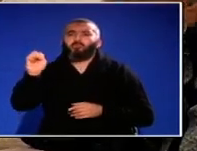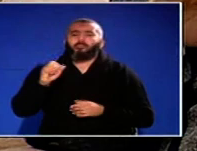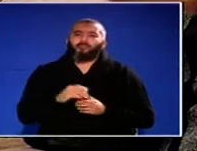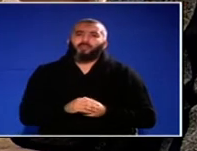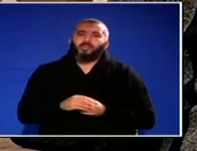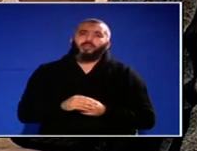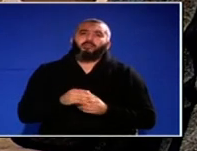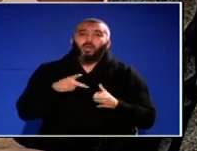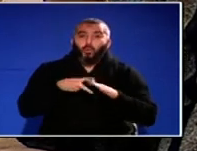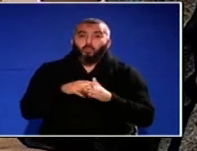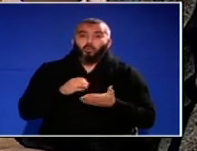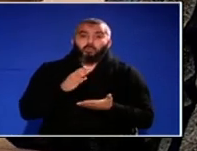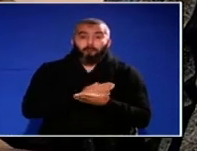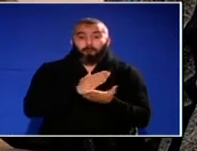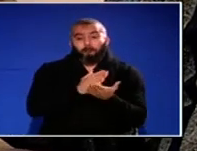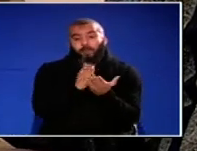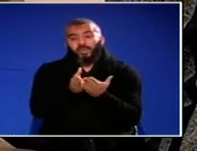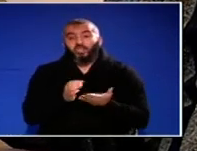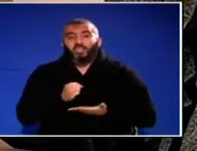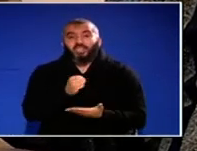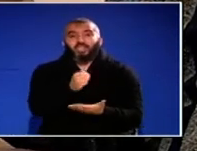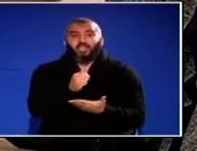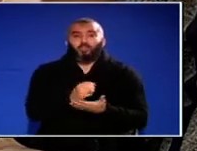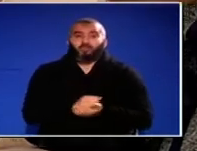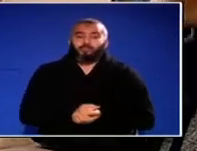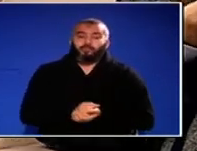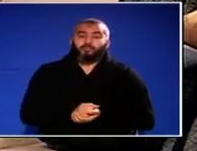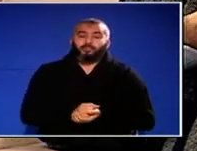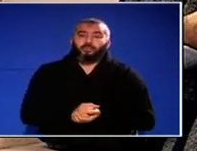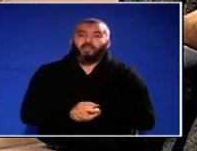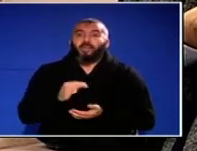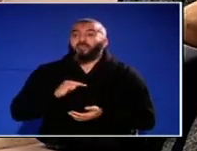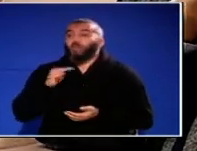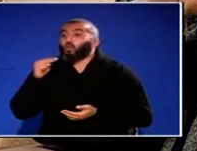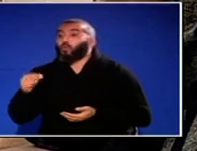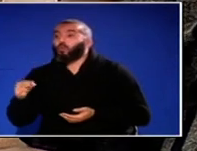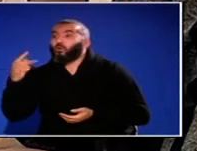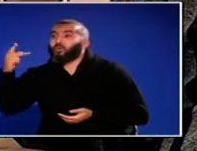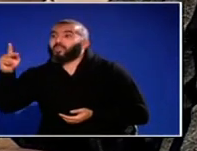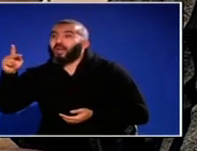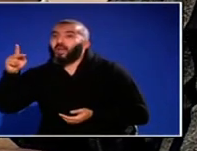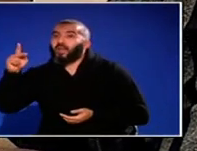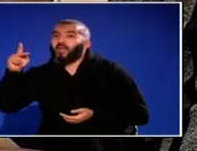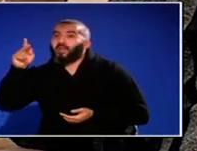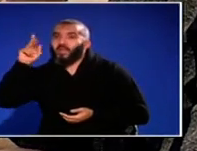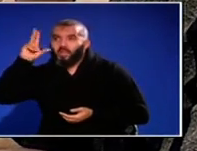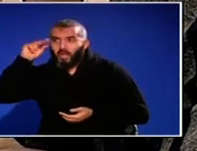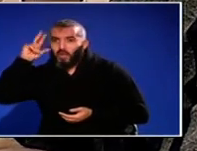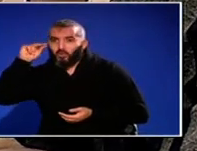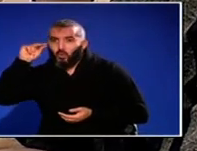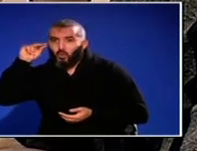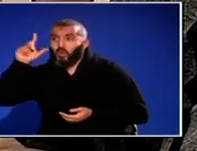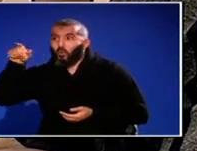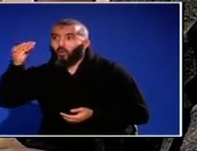في التركه العاديه، فالاولاد والابناء ماشي كيما نقولوا مثلا مات وترك بنت ابن، نقولوا